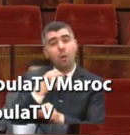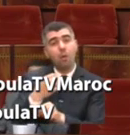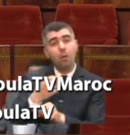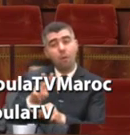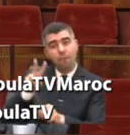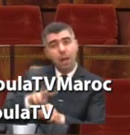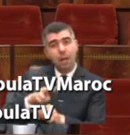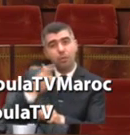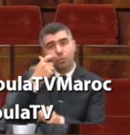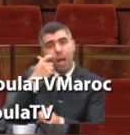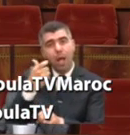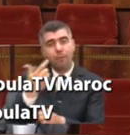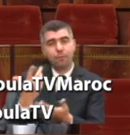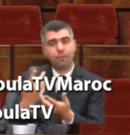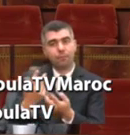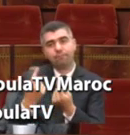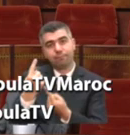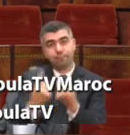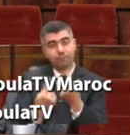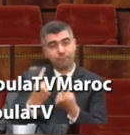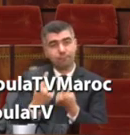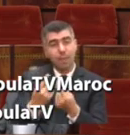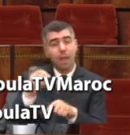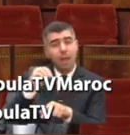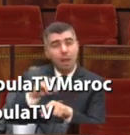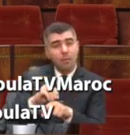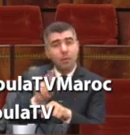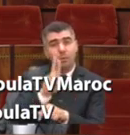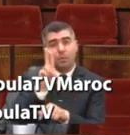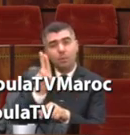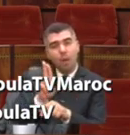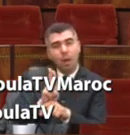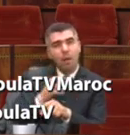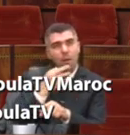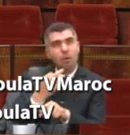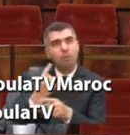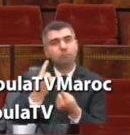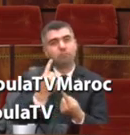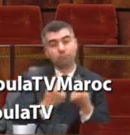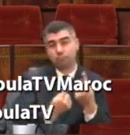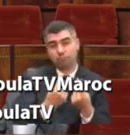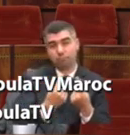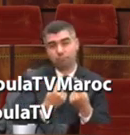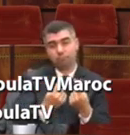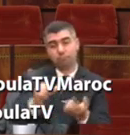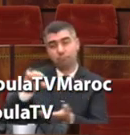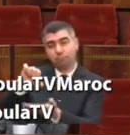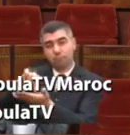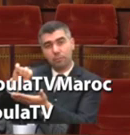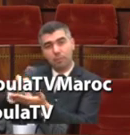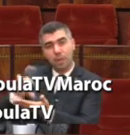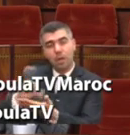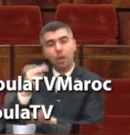نفسه، ومن جهة أخرى نحن أمام سؤال العدالة المجالية، حيث نجد تمركز عدد